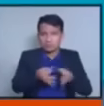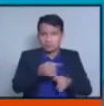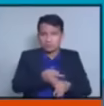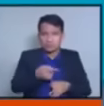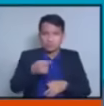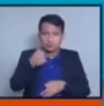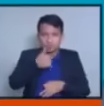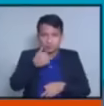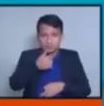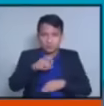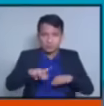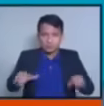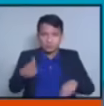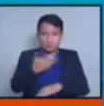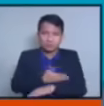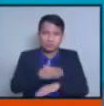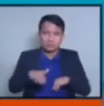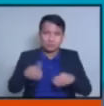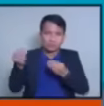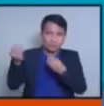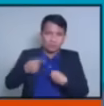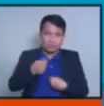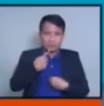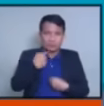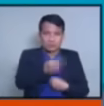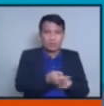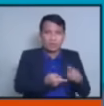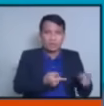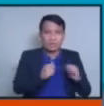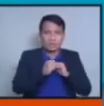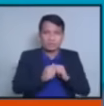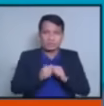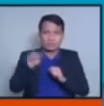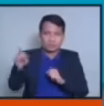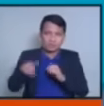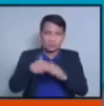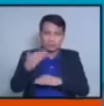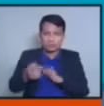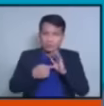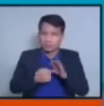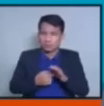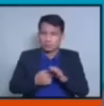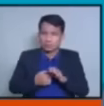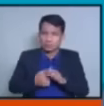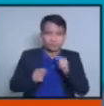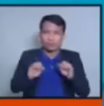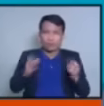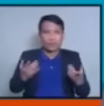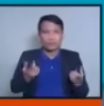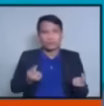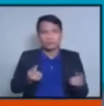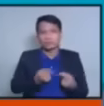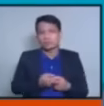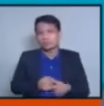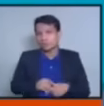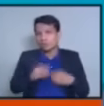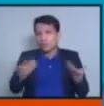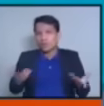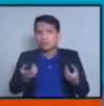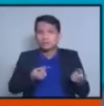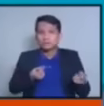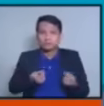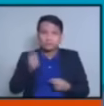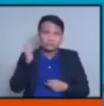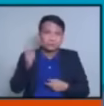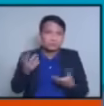taga-Women's and Children's Desk, yung mga nakwento niya sa amin, at isa na nga doon, noong malaman nyo na na-rape yung anak ninyo, dili-dali kayo na pa-arresto